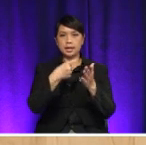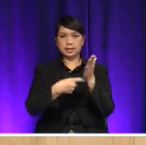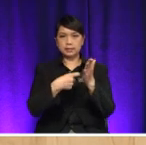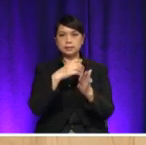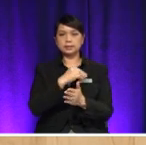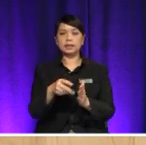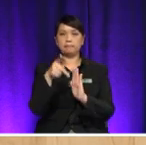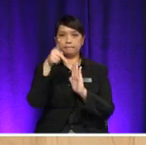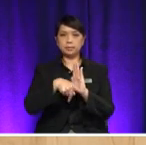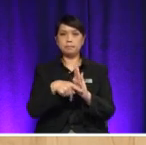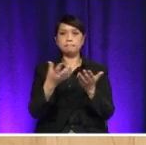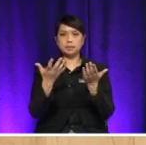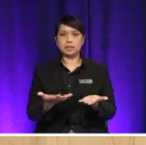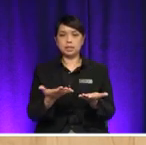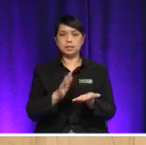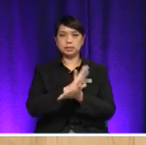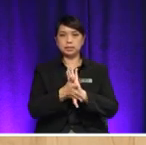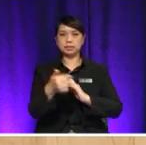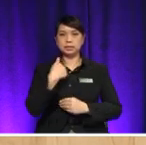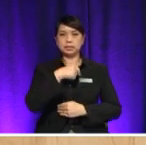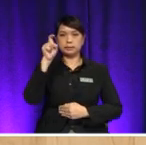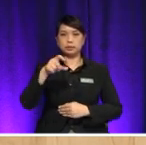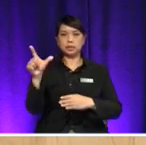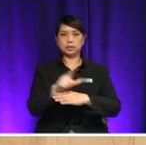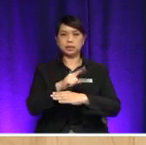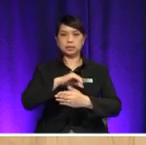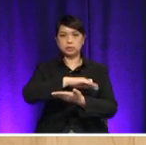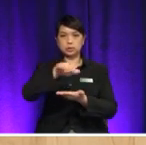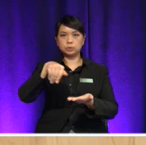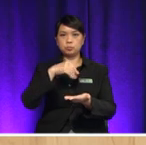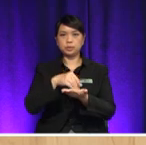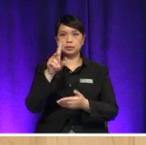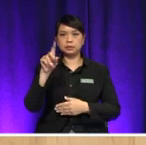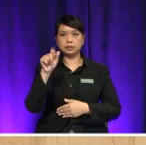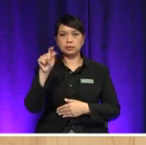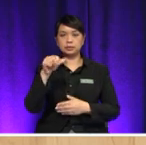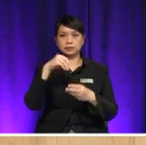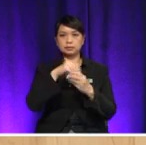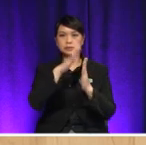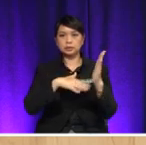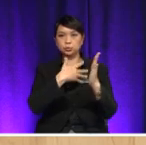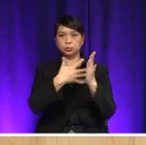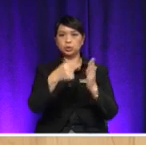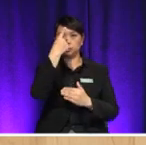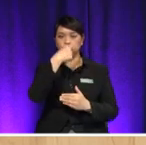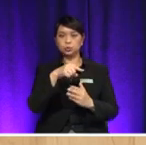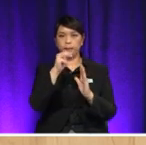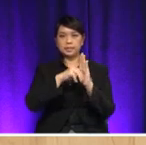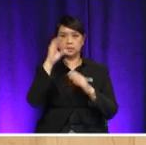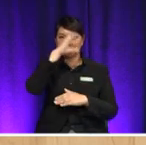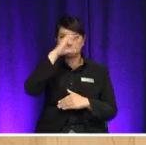maka kita kena lengkapkan dulu ke semua data-data dalam jadwal ini untuk mencari